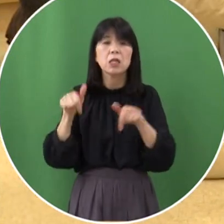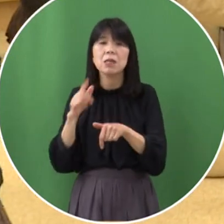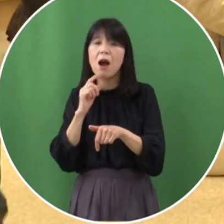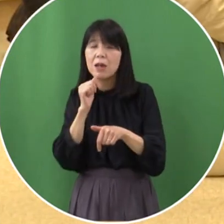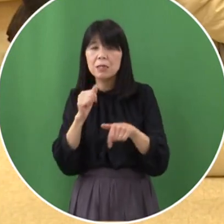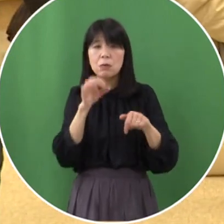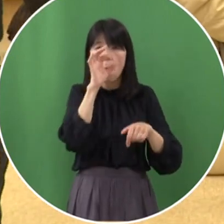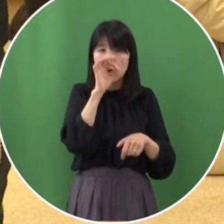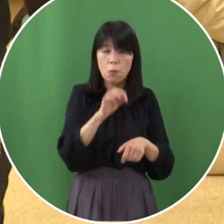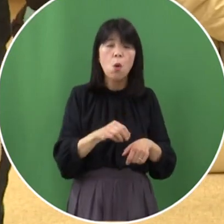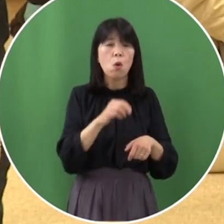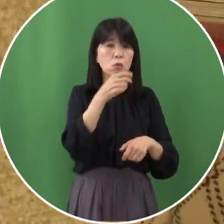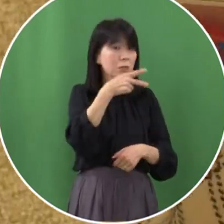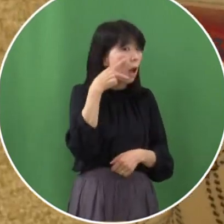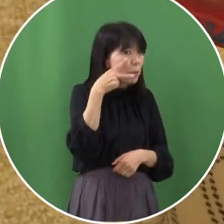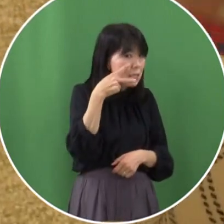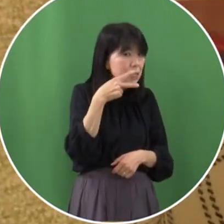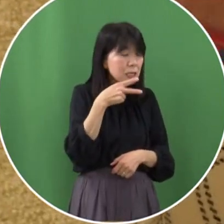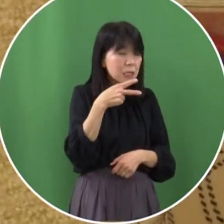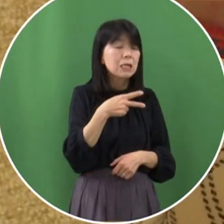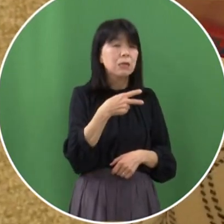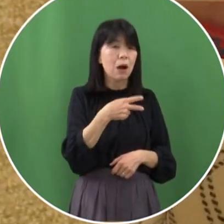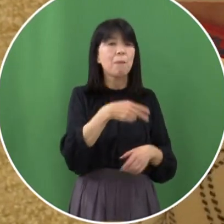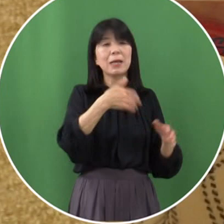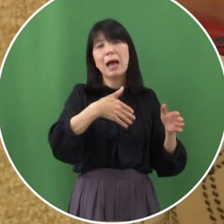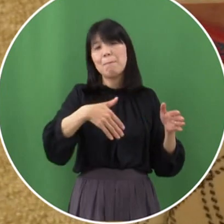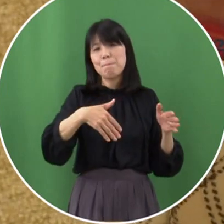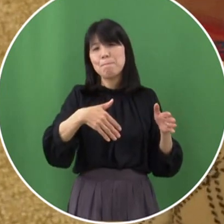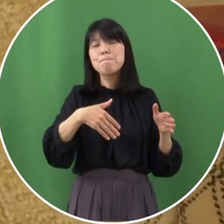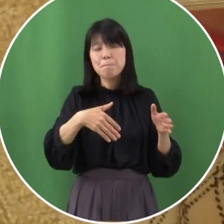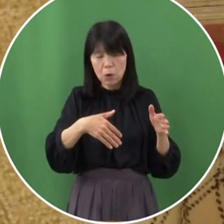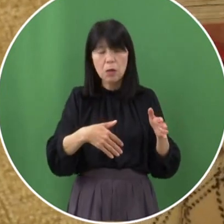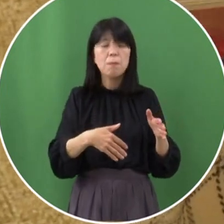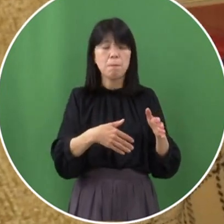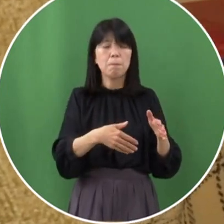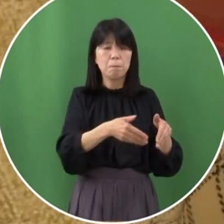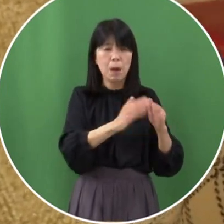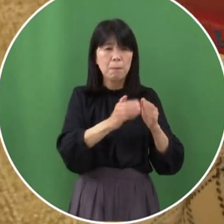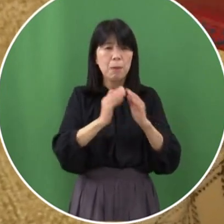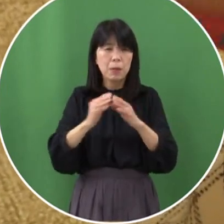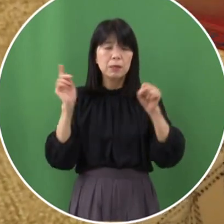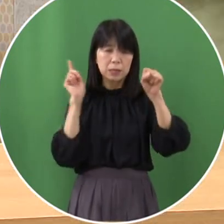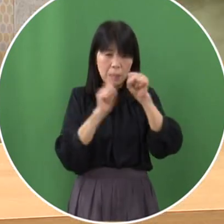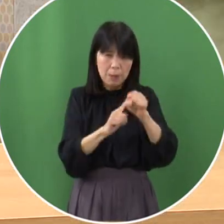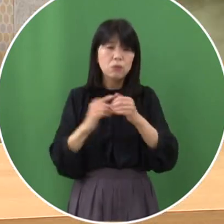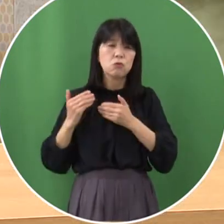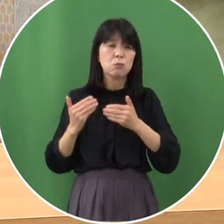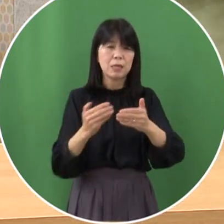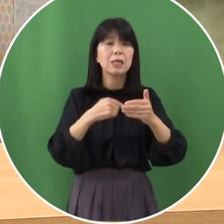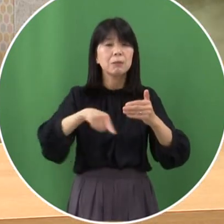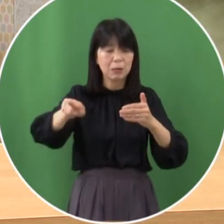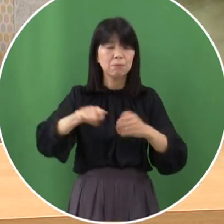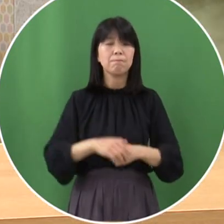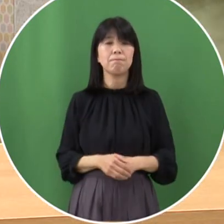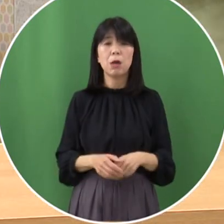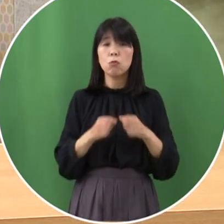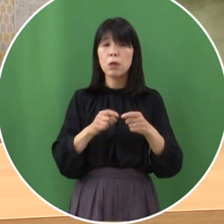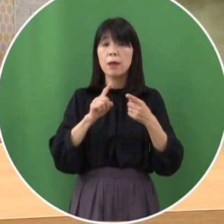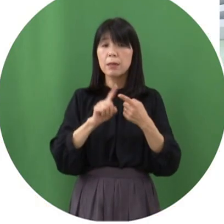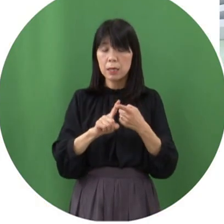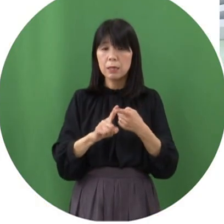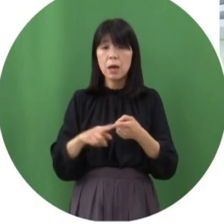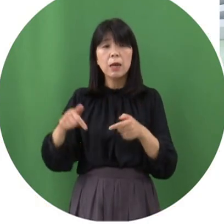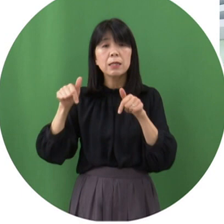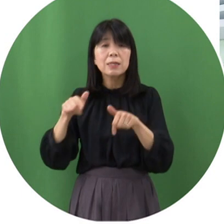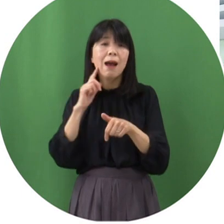見の3地区につきましても図書館の整備に向けた取り組みを進めていきます。具体的に西明石地区